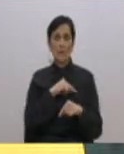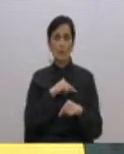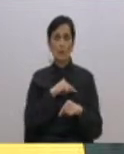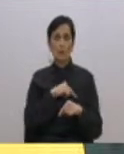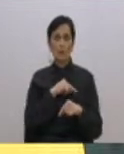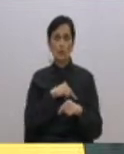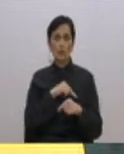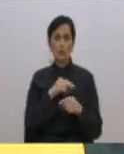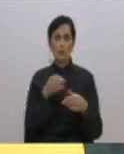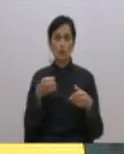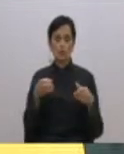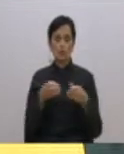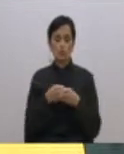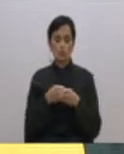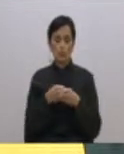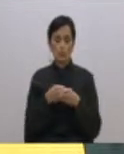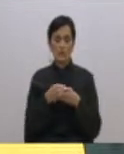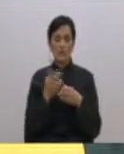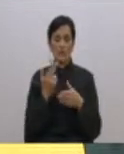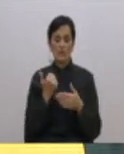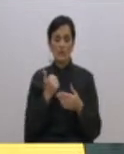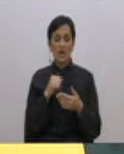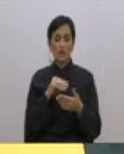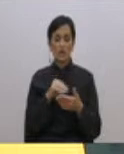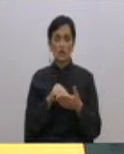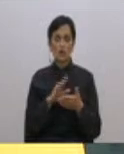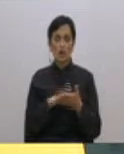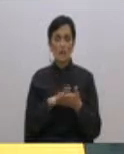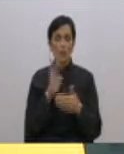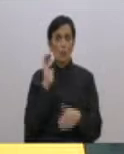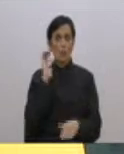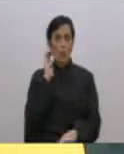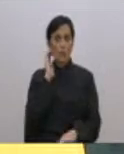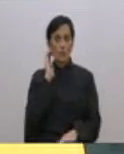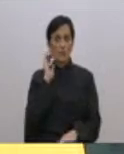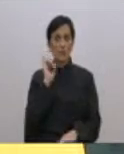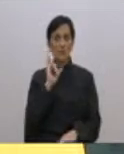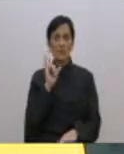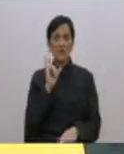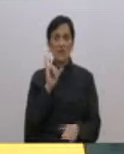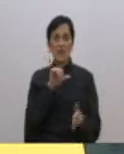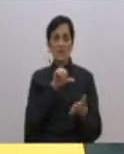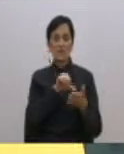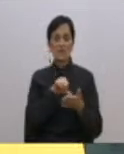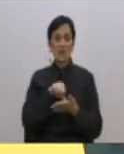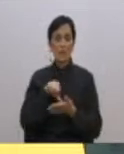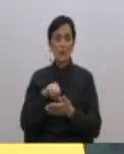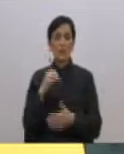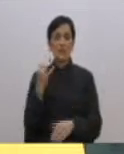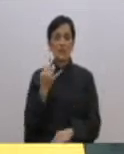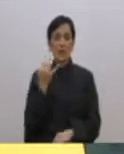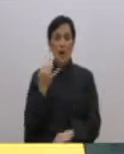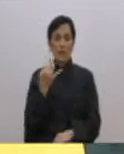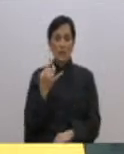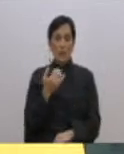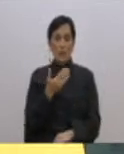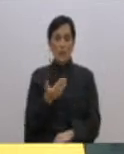შევადგინეთ სამუშაო ჯგუფი და ჩამნიშნეთ მოსმენა, სადაც წარმოდგენილები იყვნენ ყველა დაინტერესებული